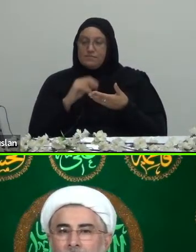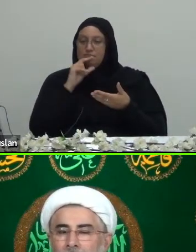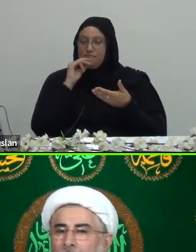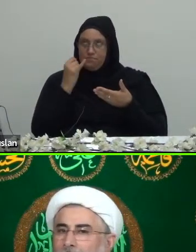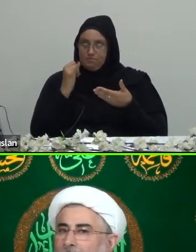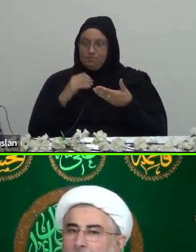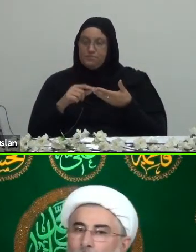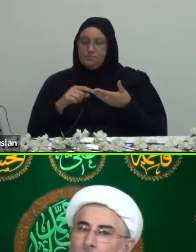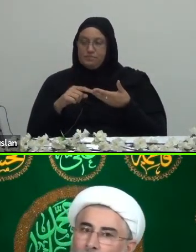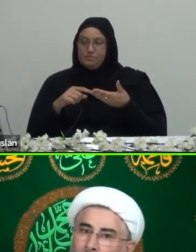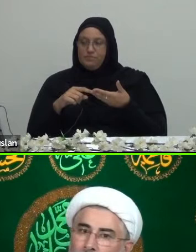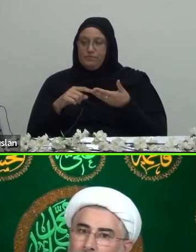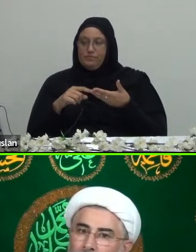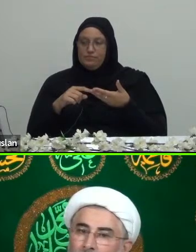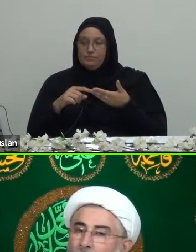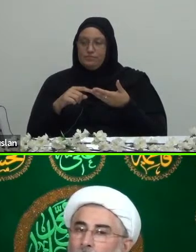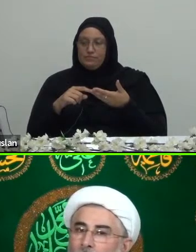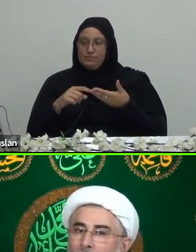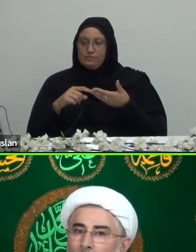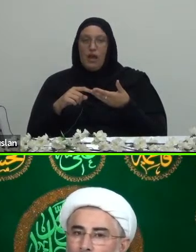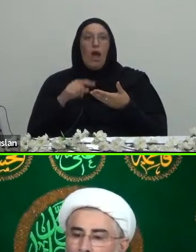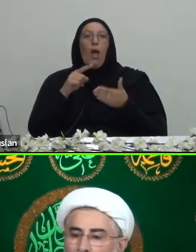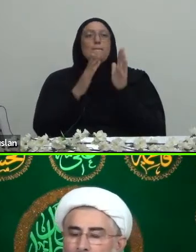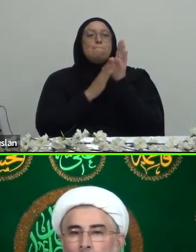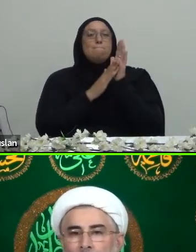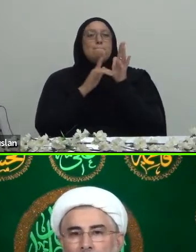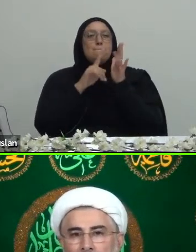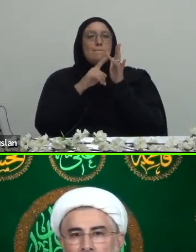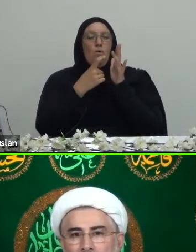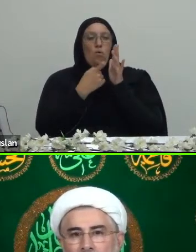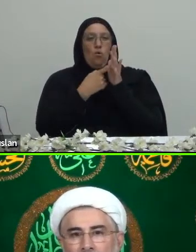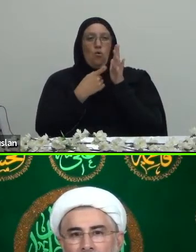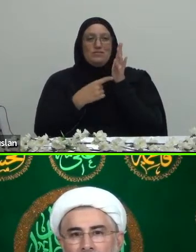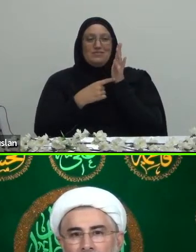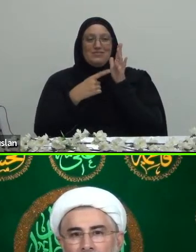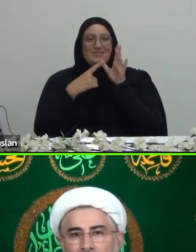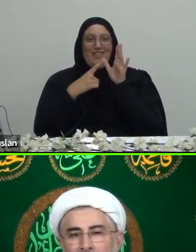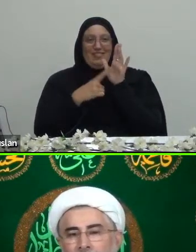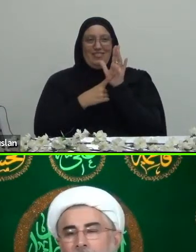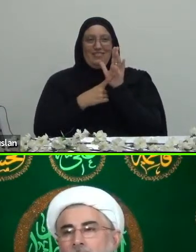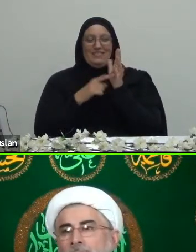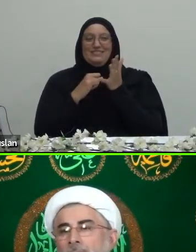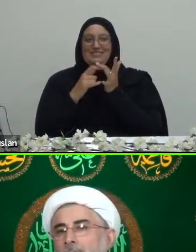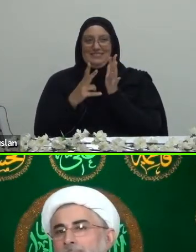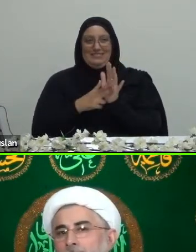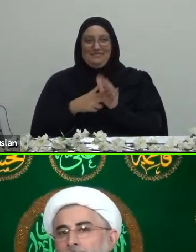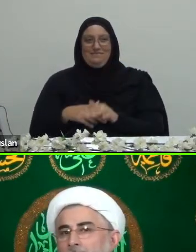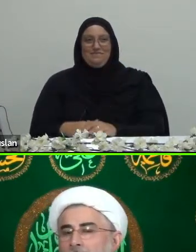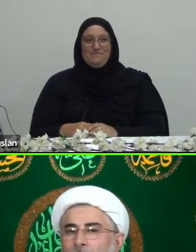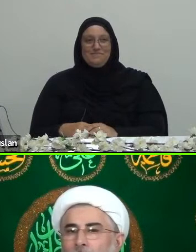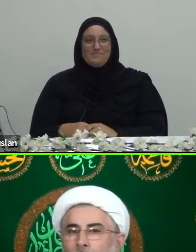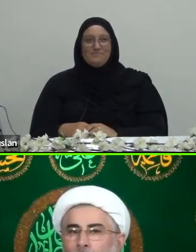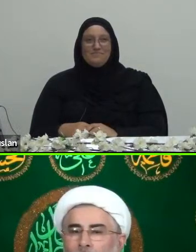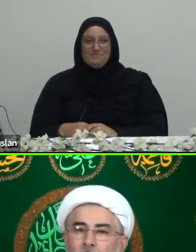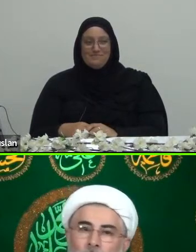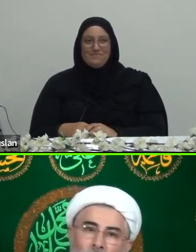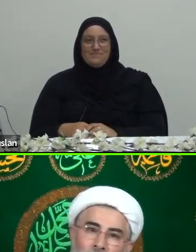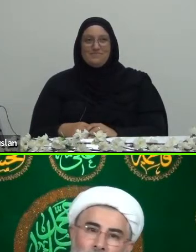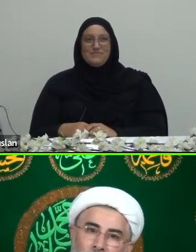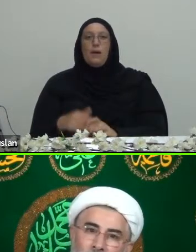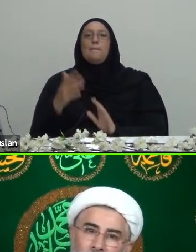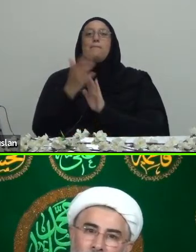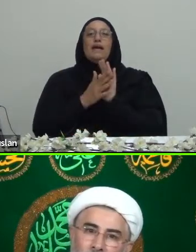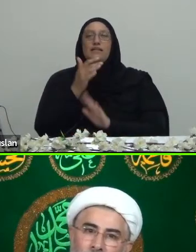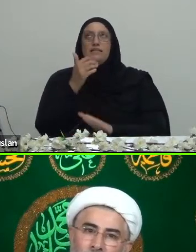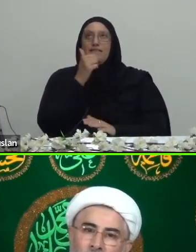الَّذِينَ يُبَدِّلُونَ. That's a mortal sin. You cannot, once the will is written and finished, the heirs have no right to